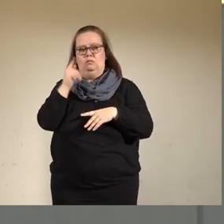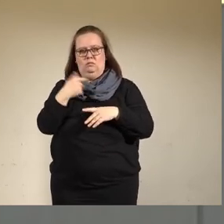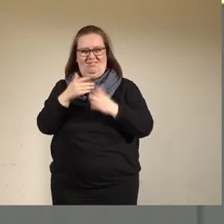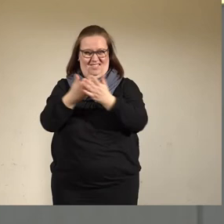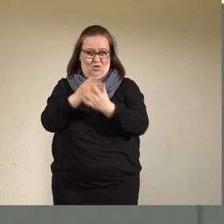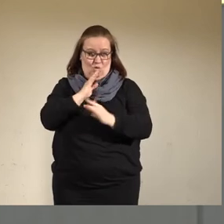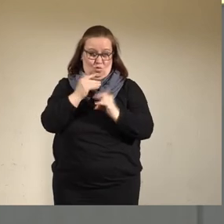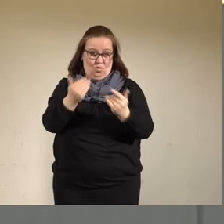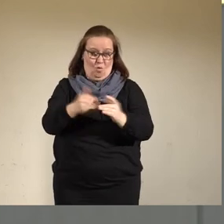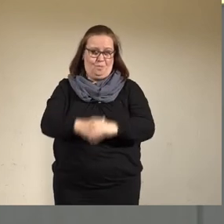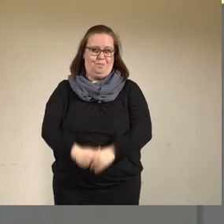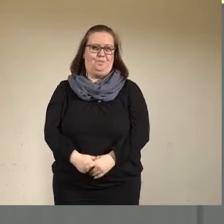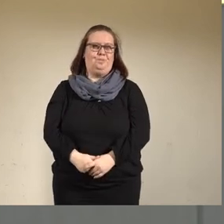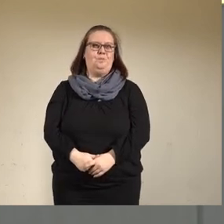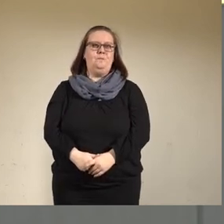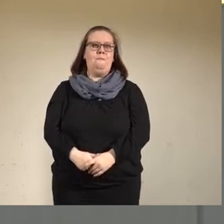auszureichen?